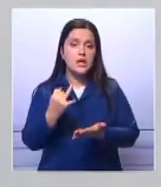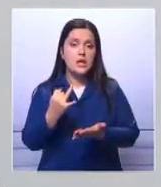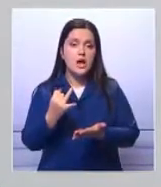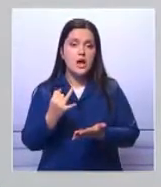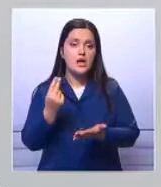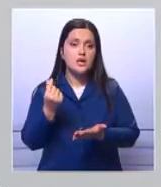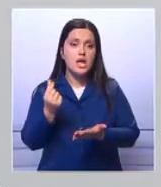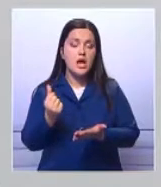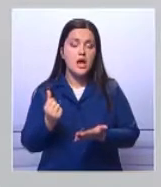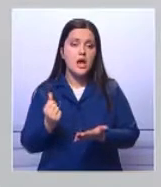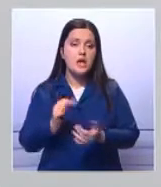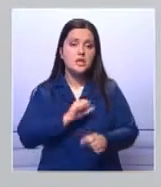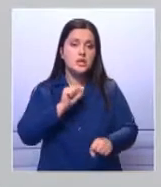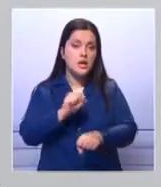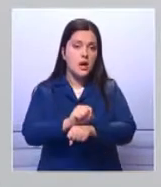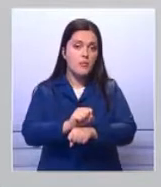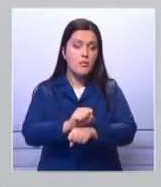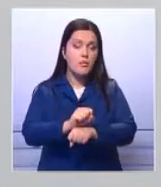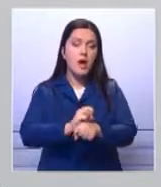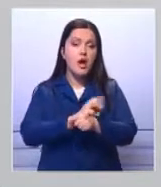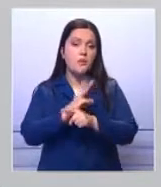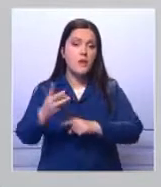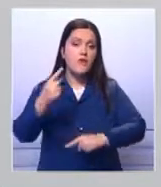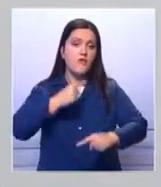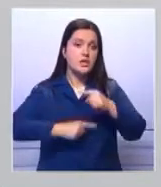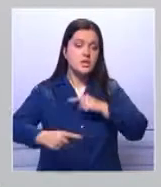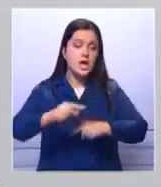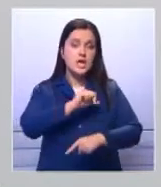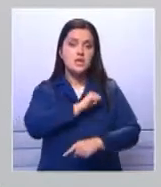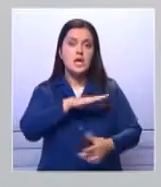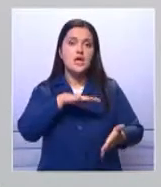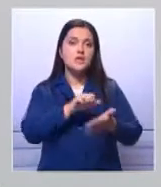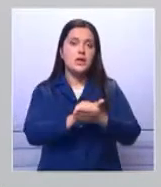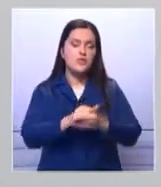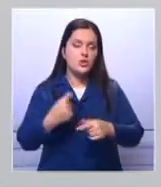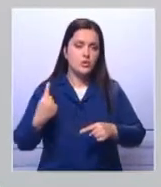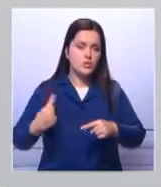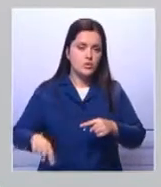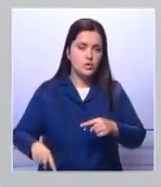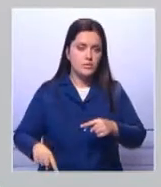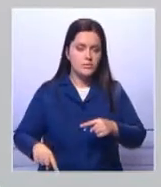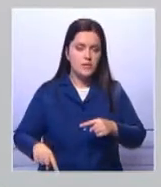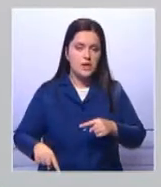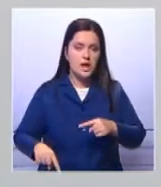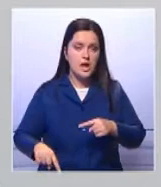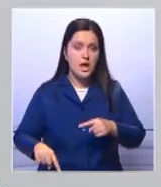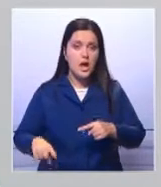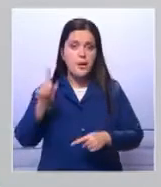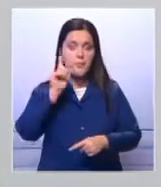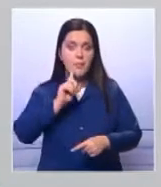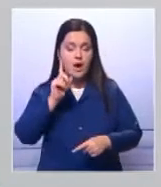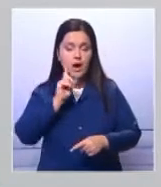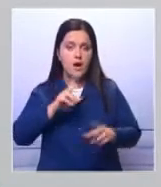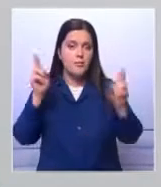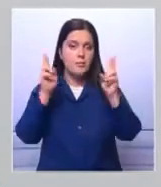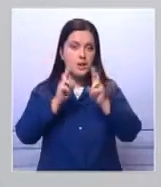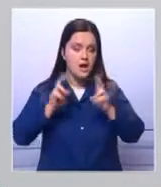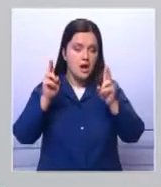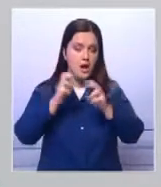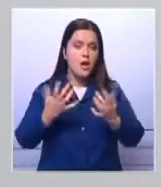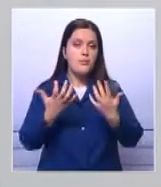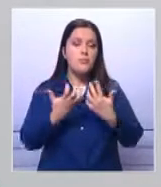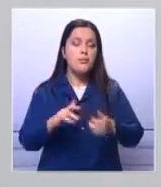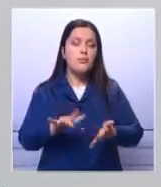деньги, обеспечив их возврат, следствие занято иным. Пока экспертиза,